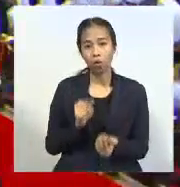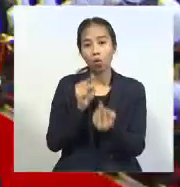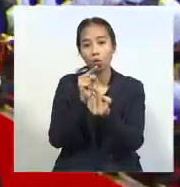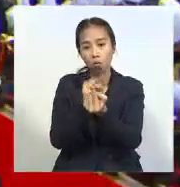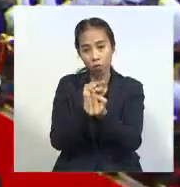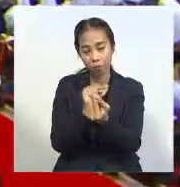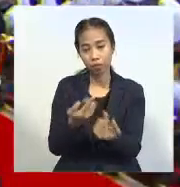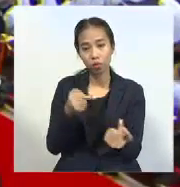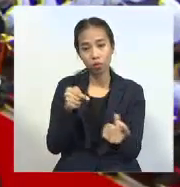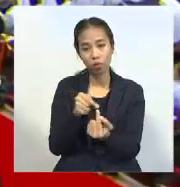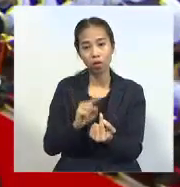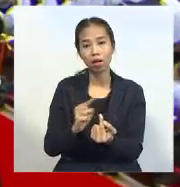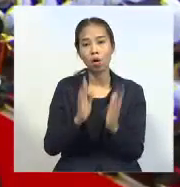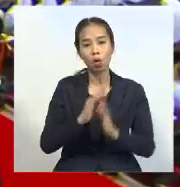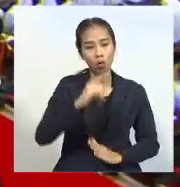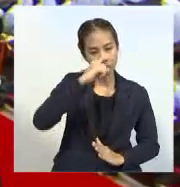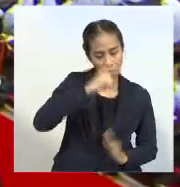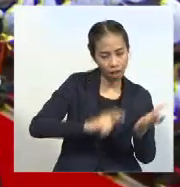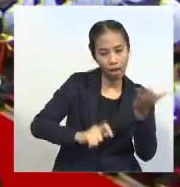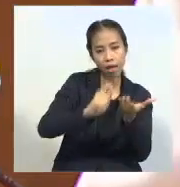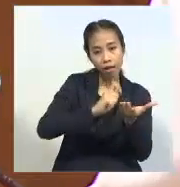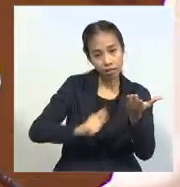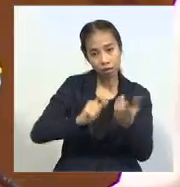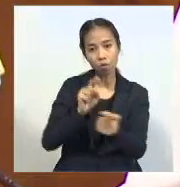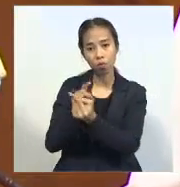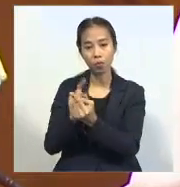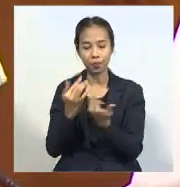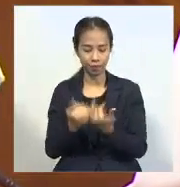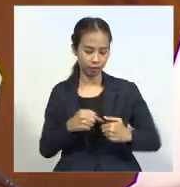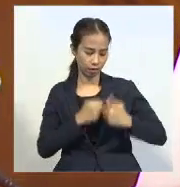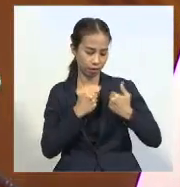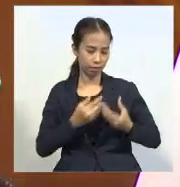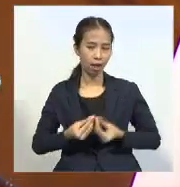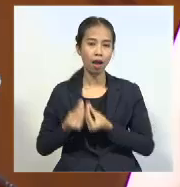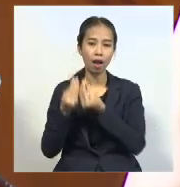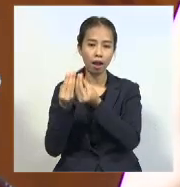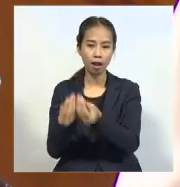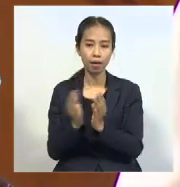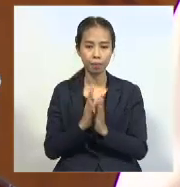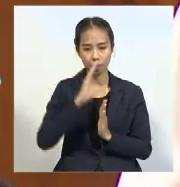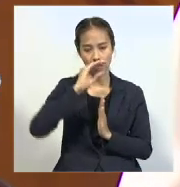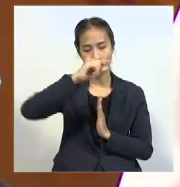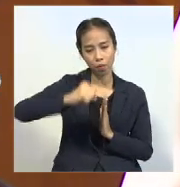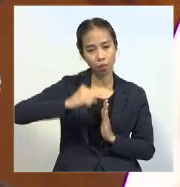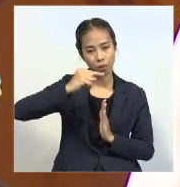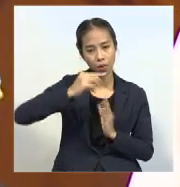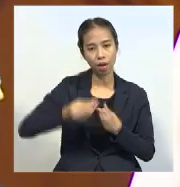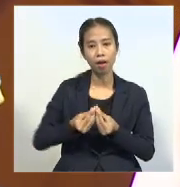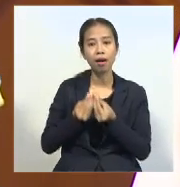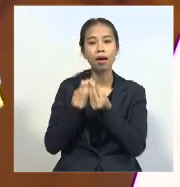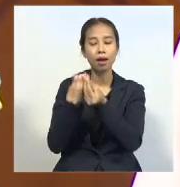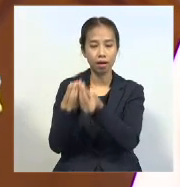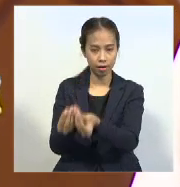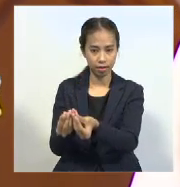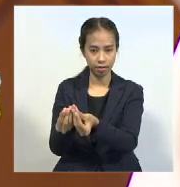ชนิกายเยซูอิตทั้งชาวไทยและเอเชียเพื่อให้กำลังใจและสวดอวยพรภายในสักการะสถานบุญราศีนิโ